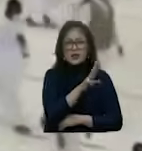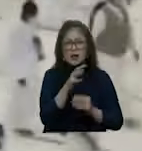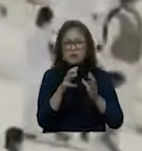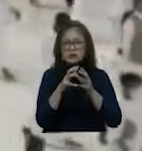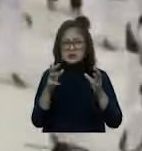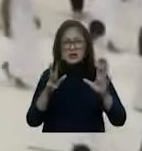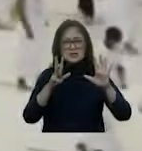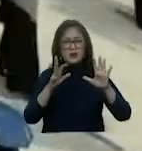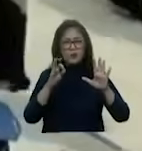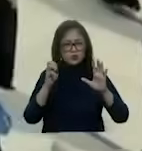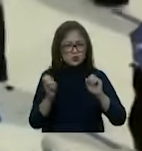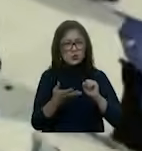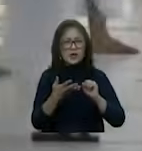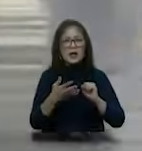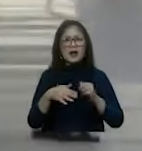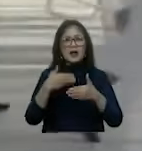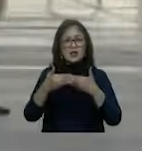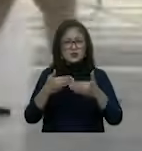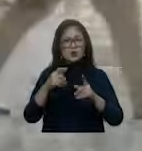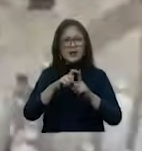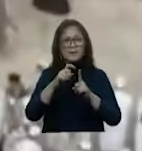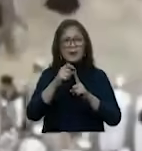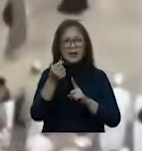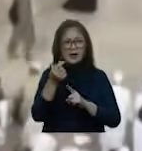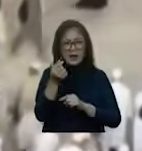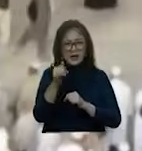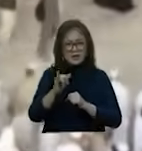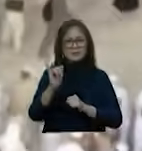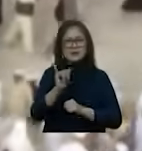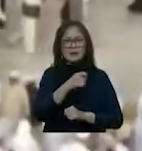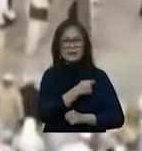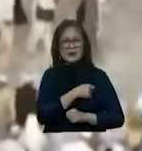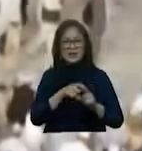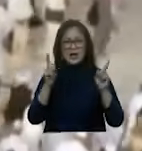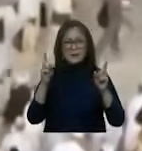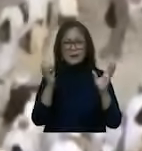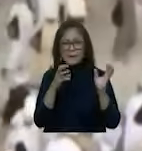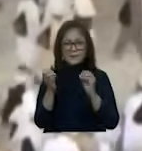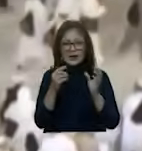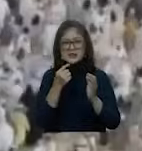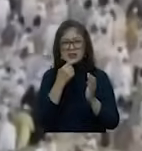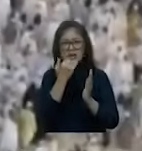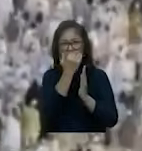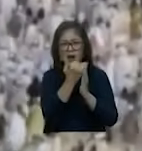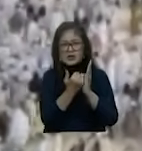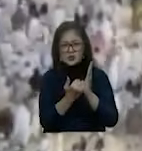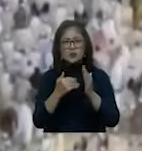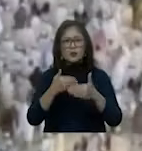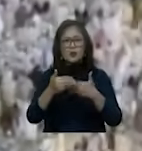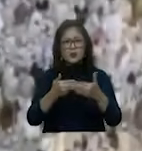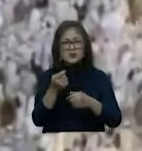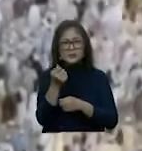juta selanjutnya DPR RI bersama kemenak akan membahas lebih lanjut proporsi biaya haji yang dibayar